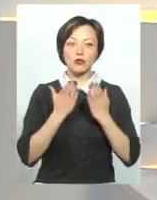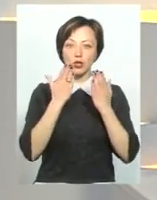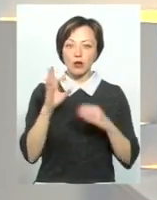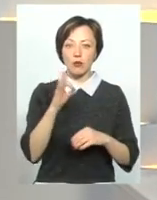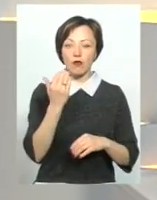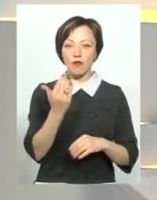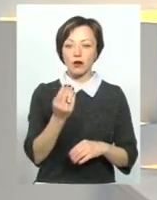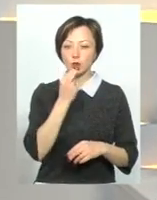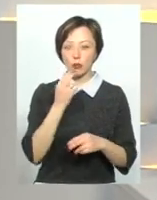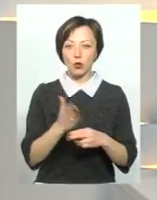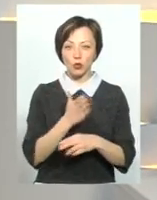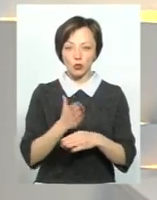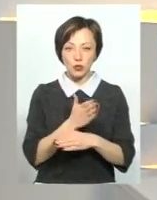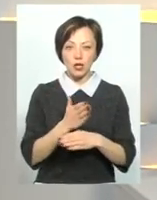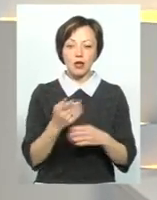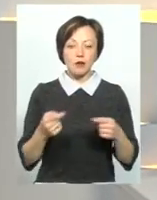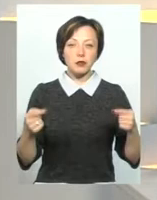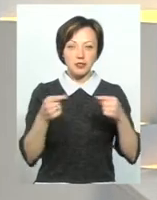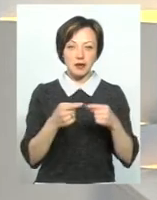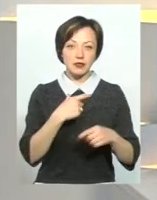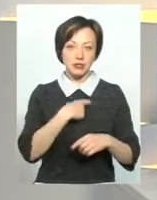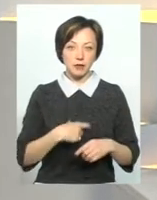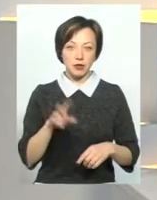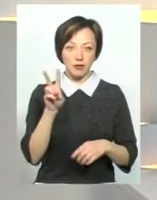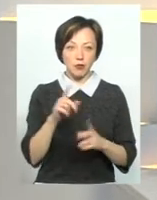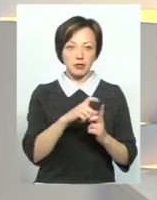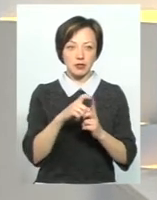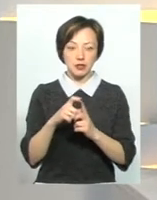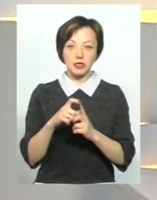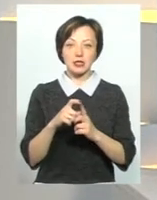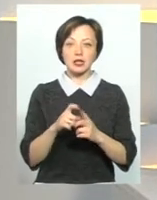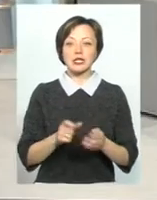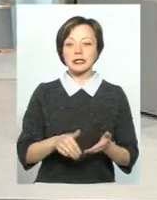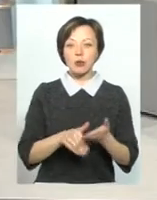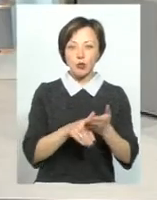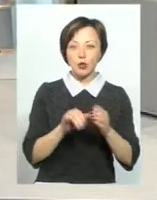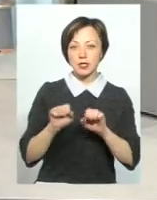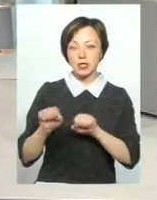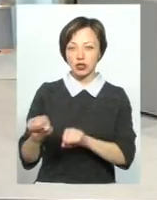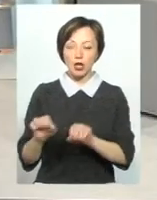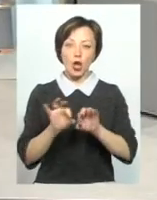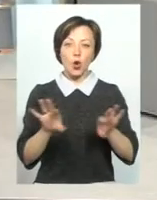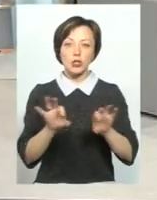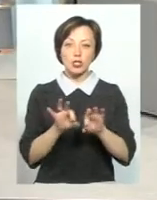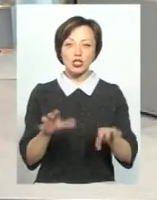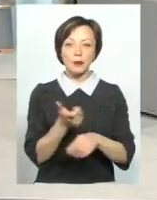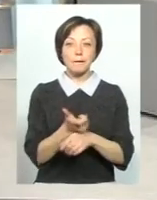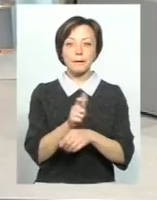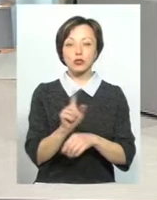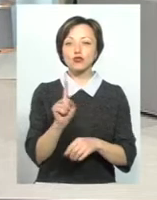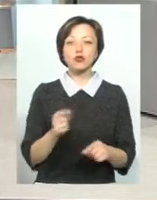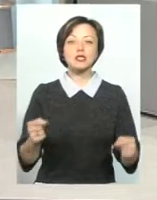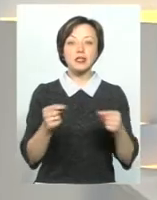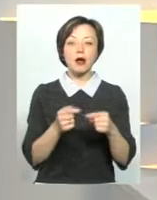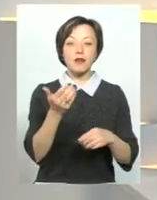вашу продукцію. І її призначення визначила для себе двома словами – стимулюй і захищай. Розкажіть, будь ласка, більше, що саме